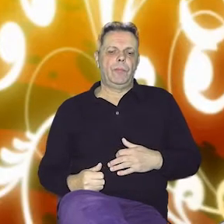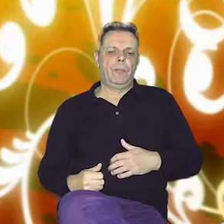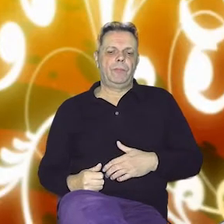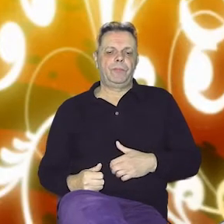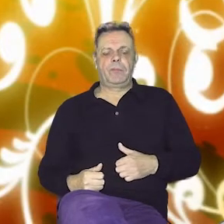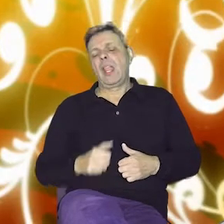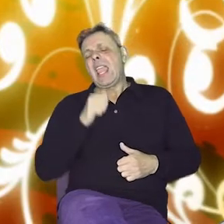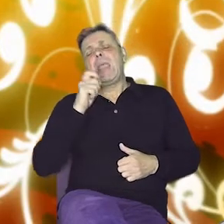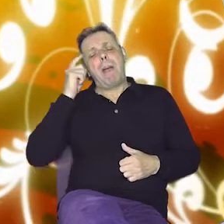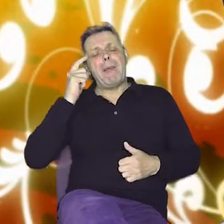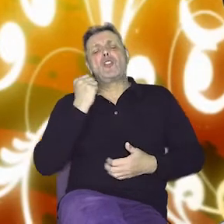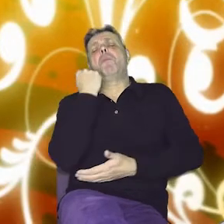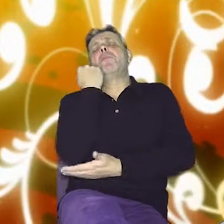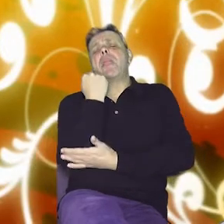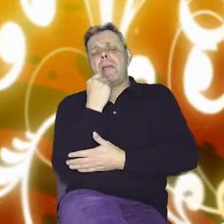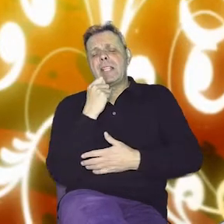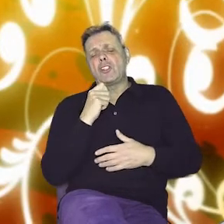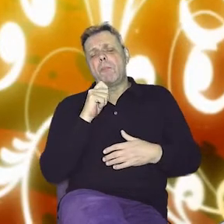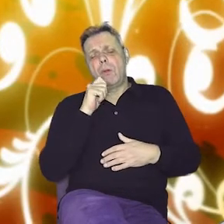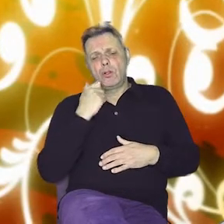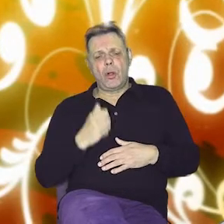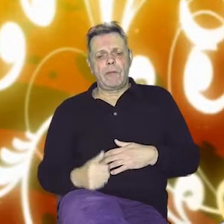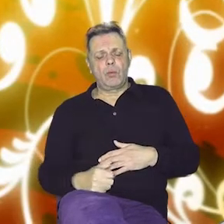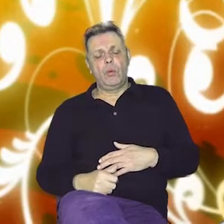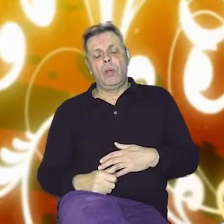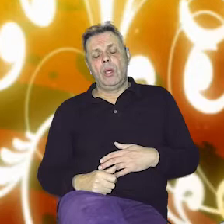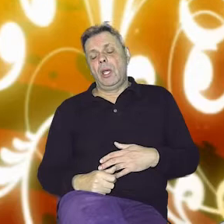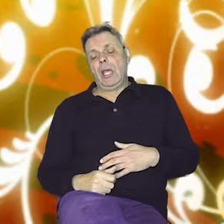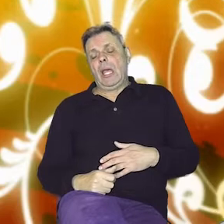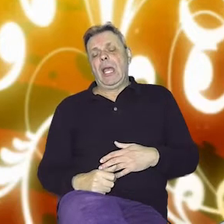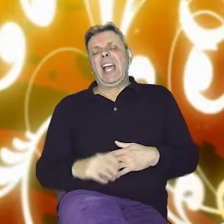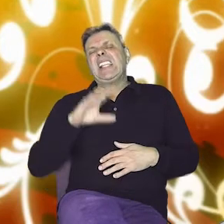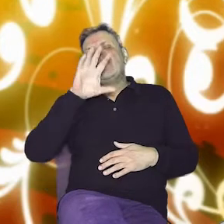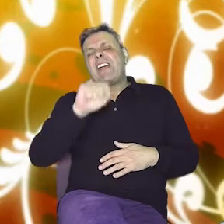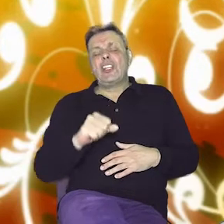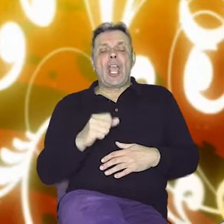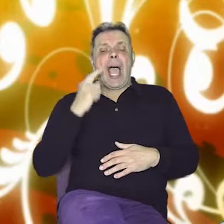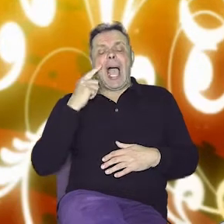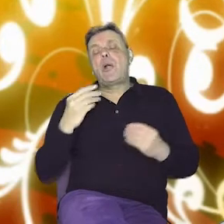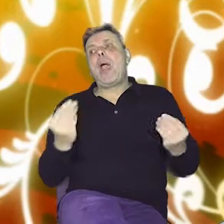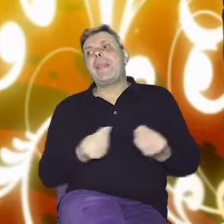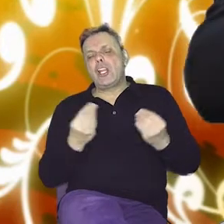pametnom i bedastom čovjeku, ona je ovoga... Bedast je ostaje bedast. A dobro, ali će shvatiti to ovoga, ako je neke,